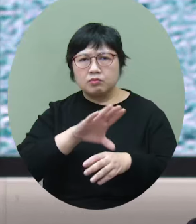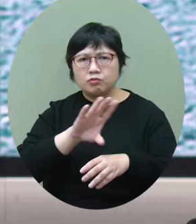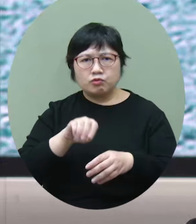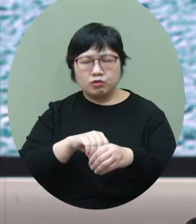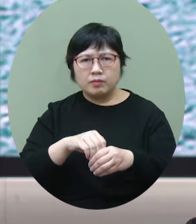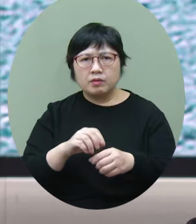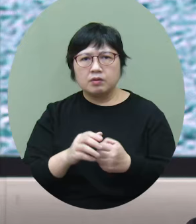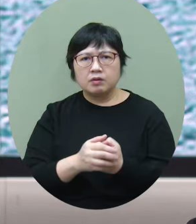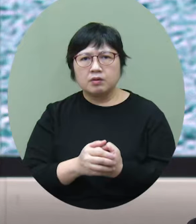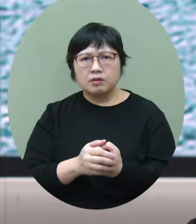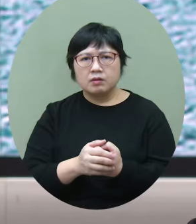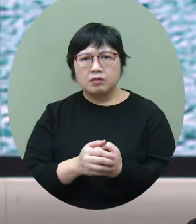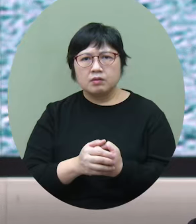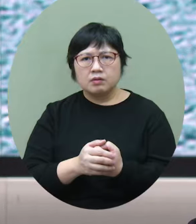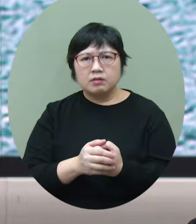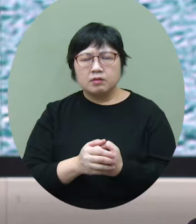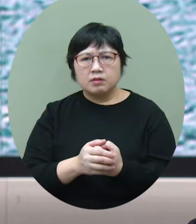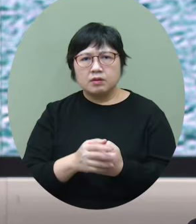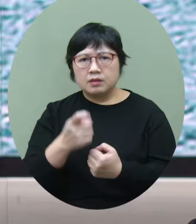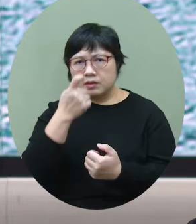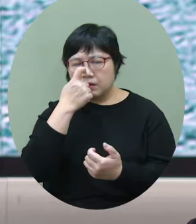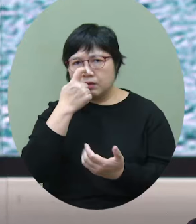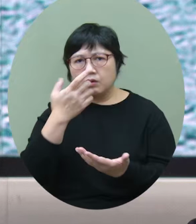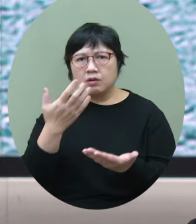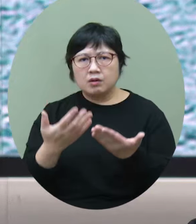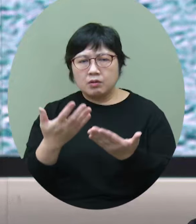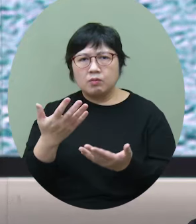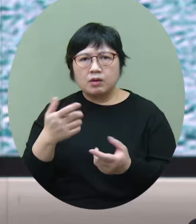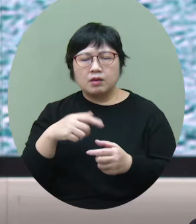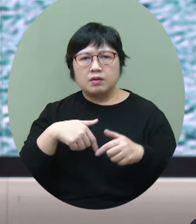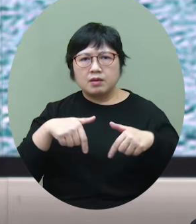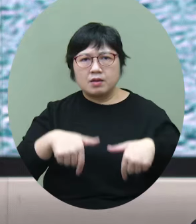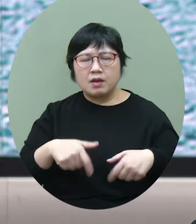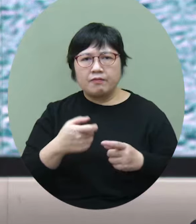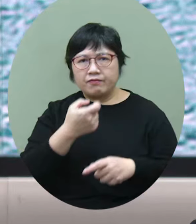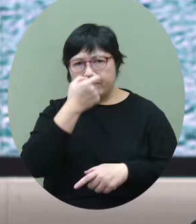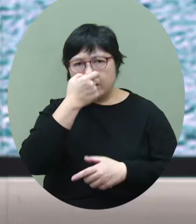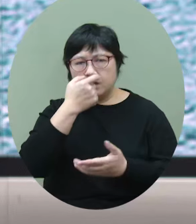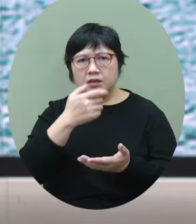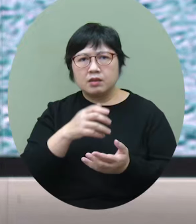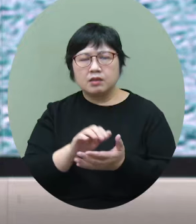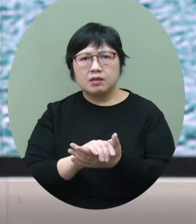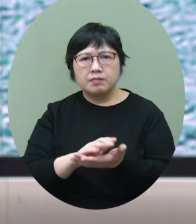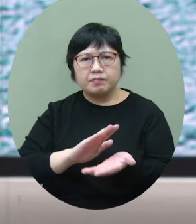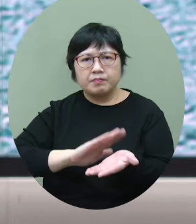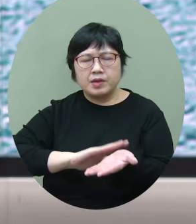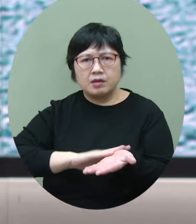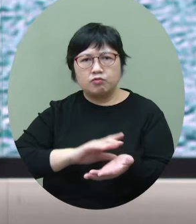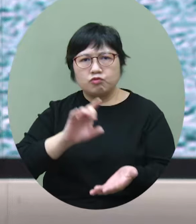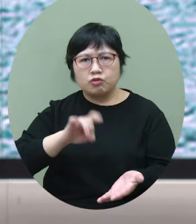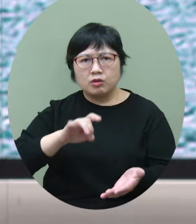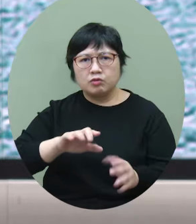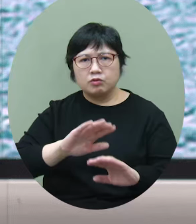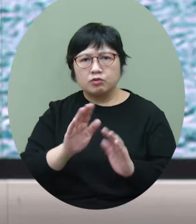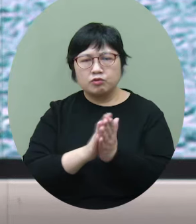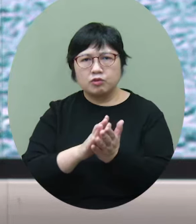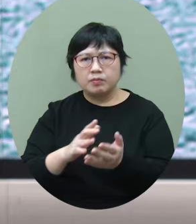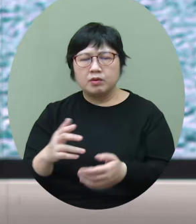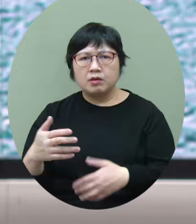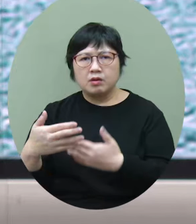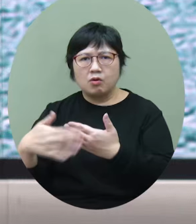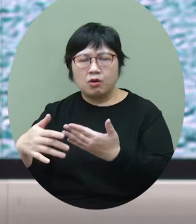啲英國或者係南非嗰啲病毒嗰啲個案咧，全部都係啲輸入性個